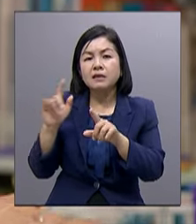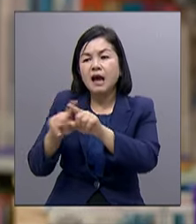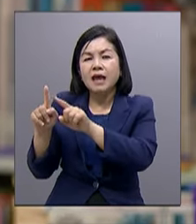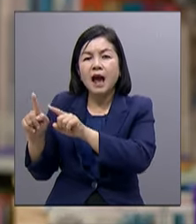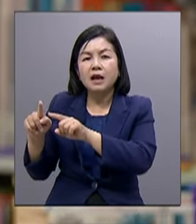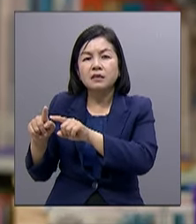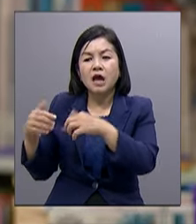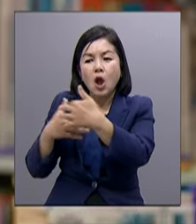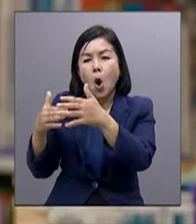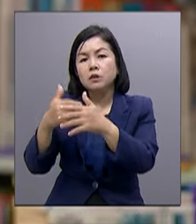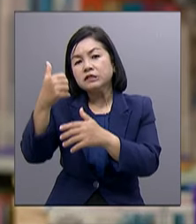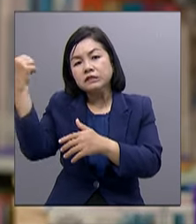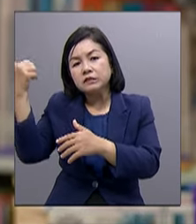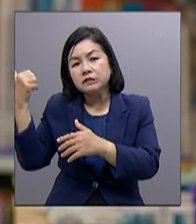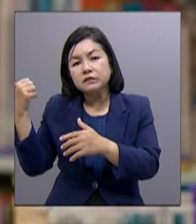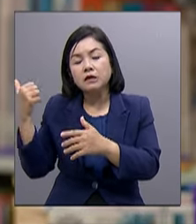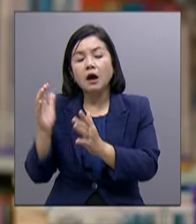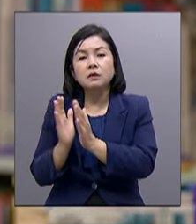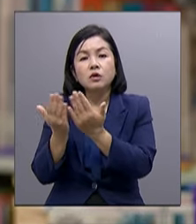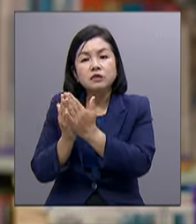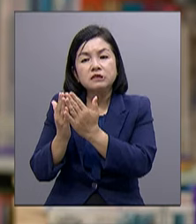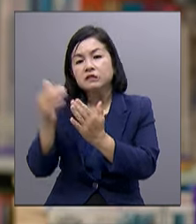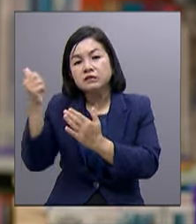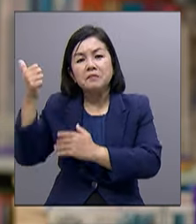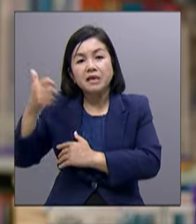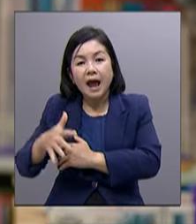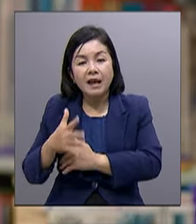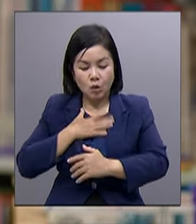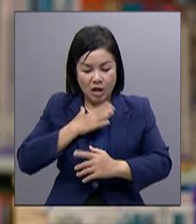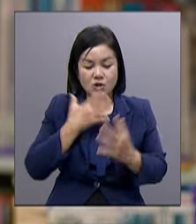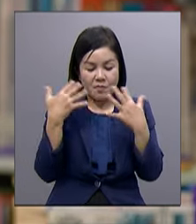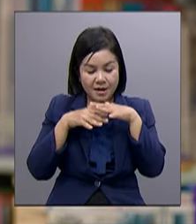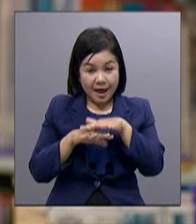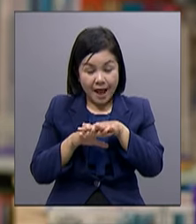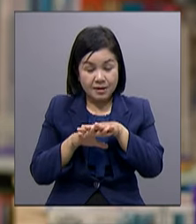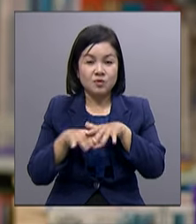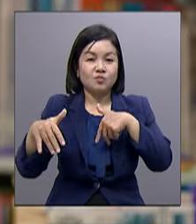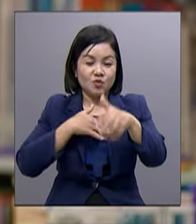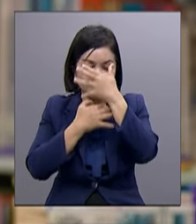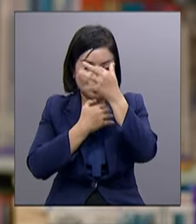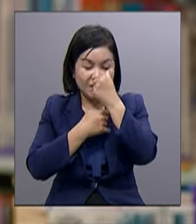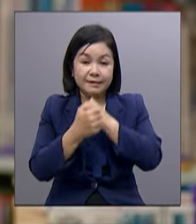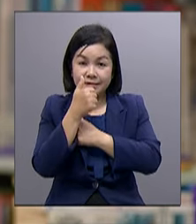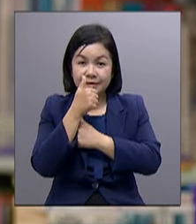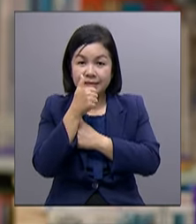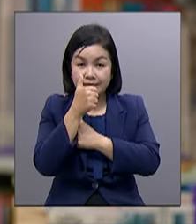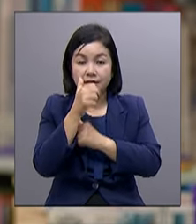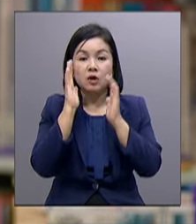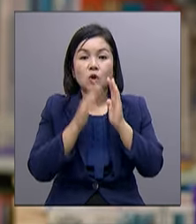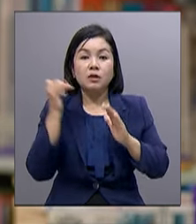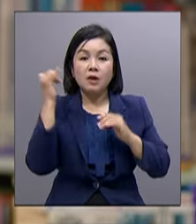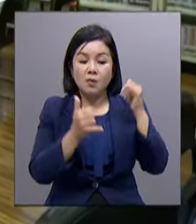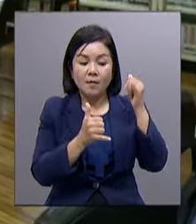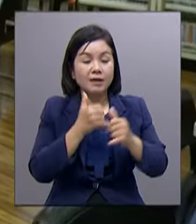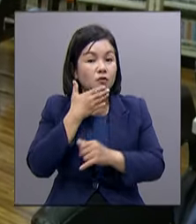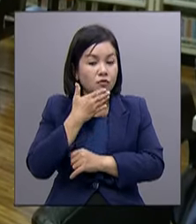ได้เองเราก็เป็นสื่อกลางได้อันนี้นะคะซึ่งได้ผลตอบรับที่ดี แล้วก็มีผู้ใช้บริการอยู่ตล